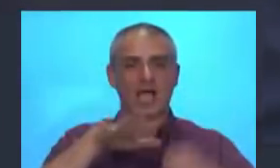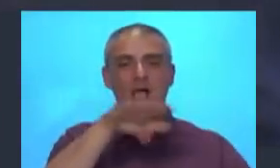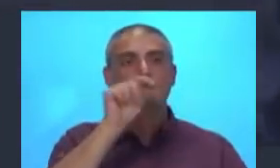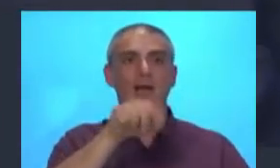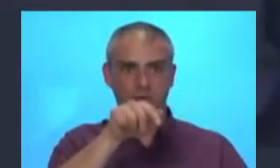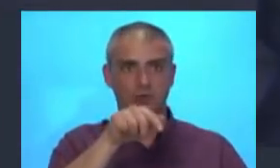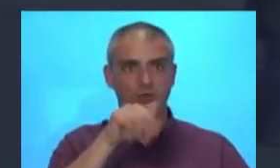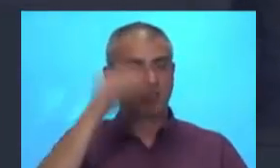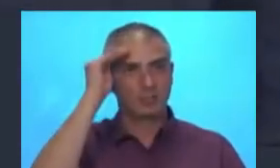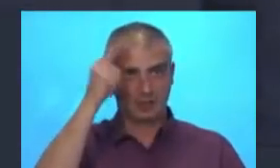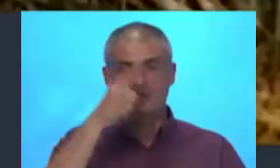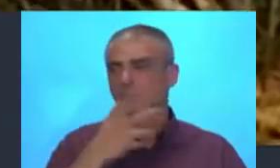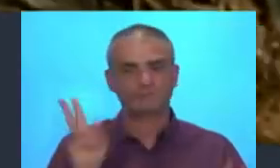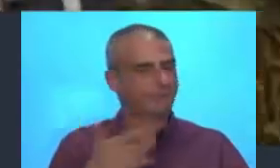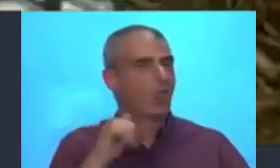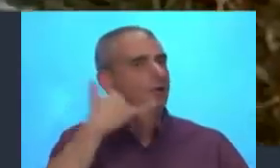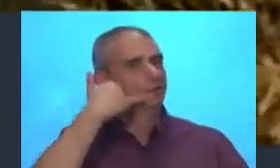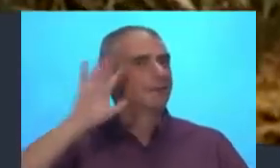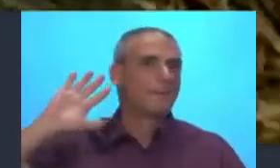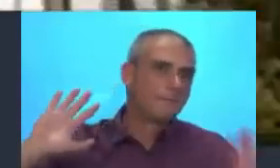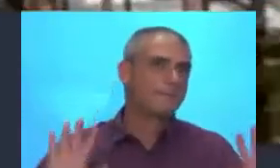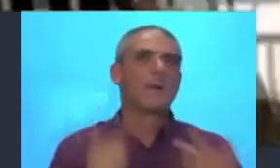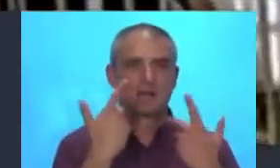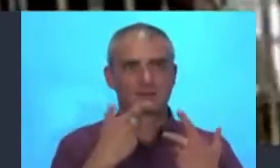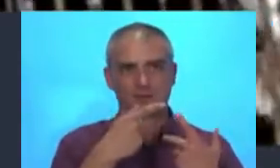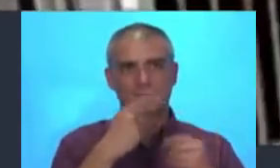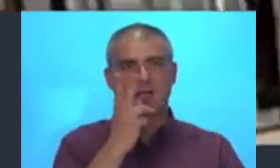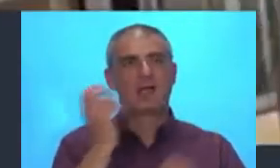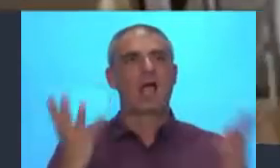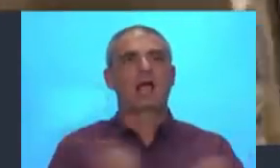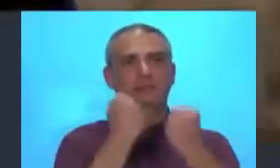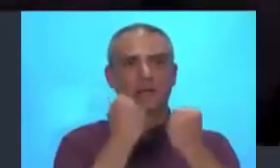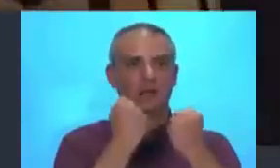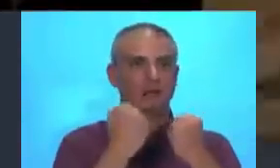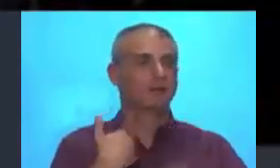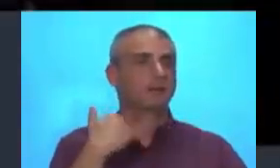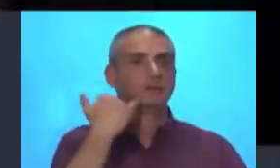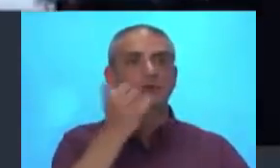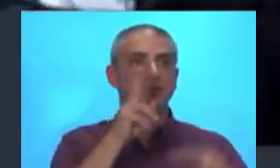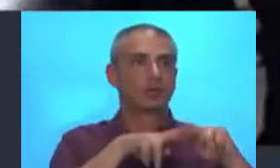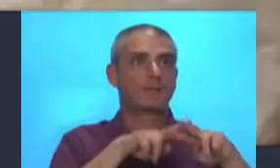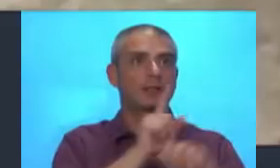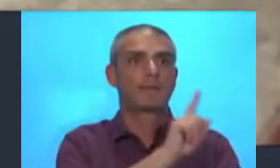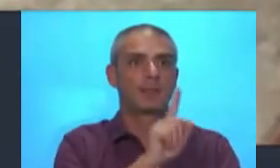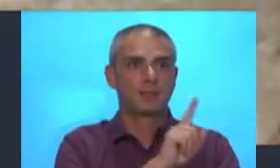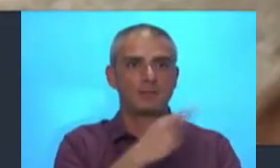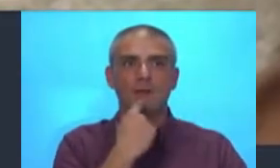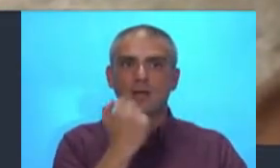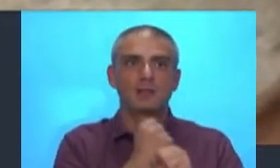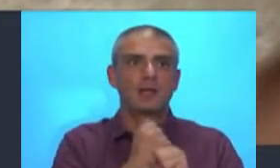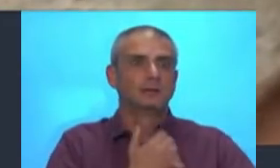של נתיבות מנעו ממנו להזעיק במהירות את כוחות ההצלה. אני מתקשר למד"א בינתיים, כי הוא תעשה